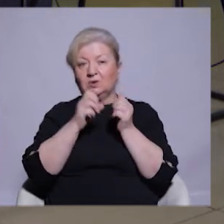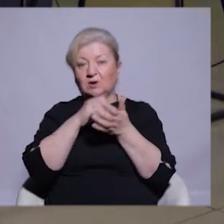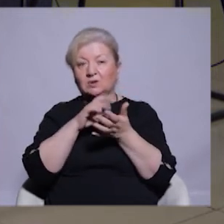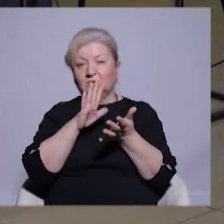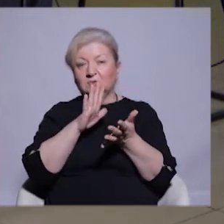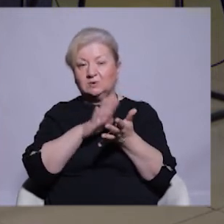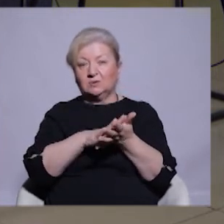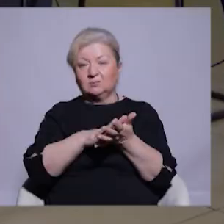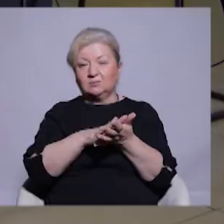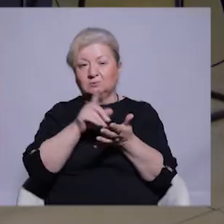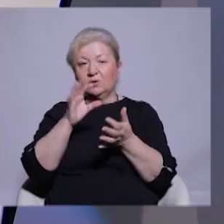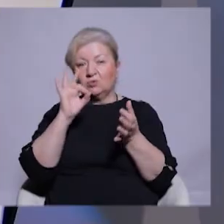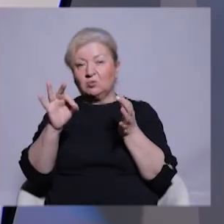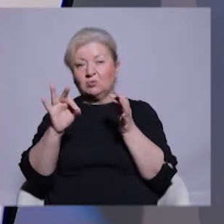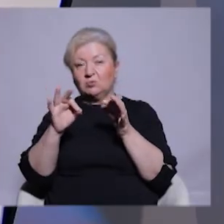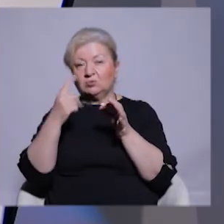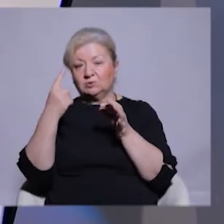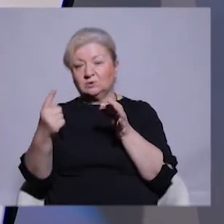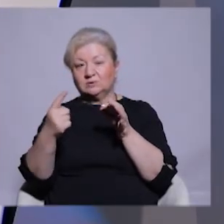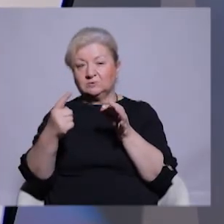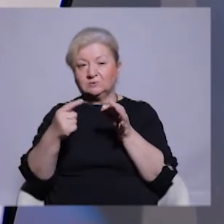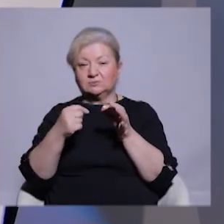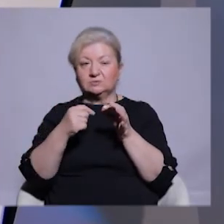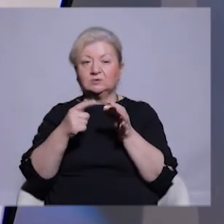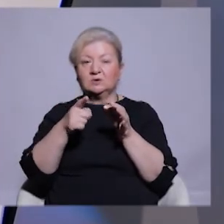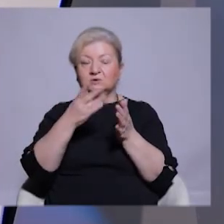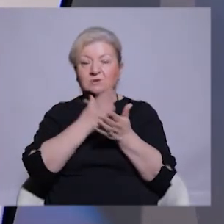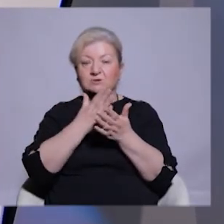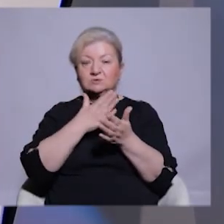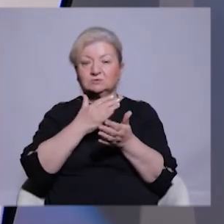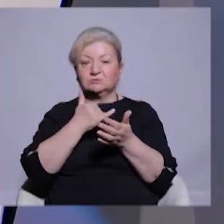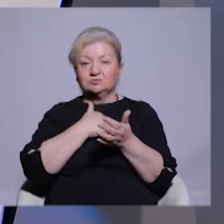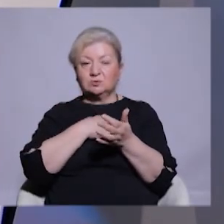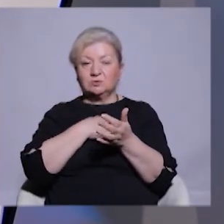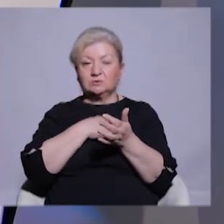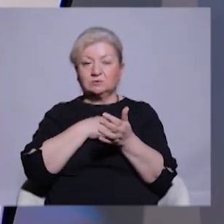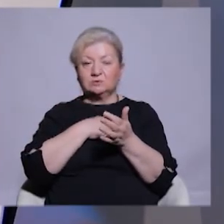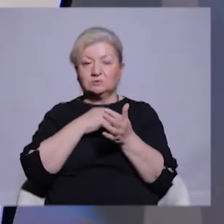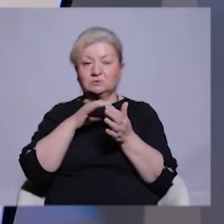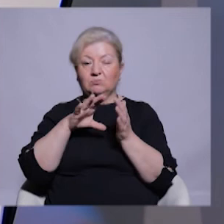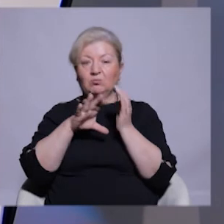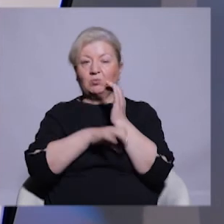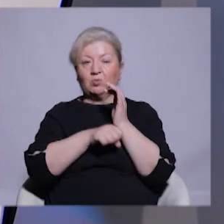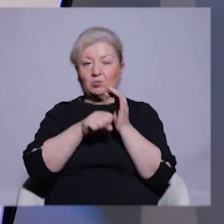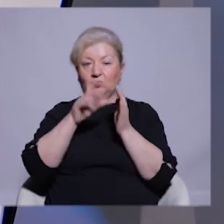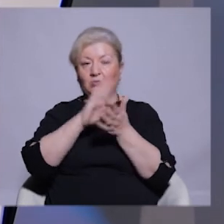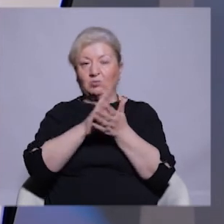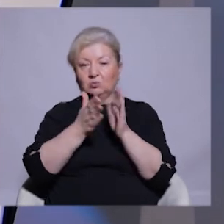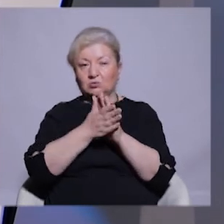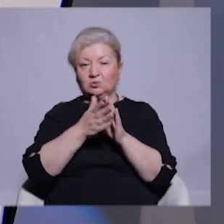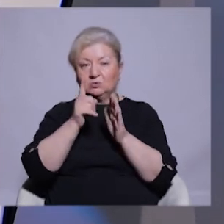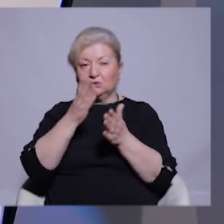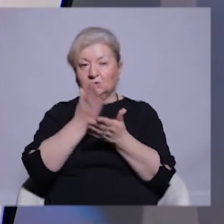მოდი აღვნიშნავ ამას, ესე იგი, 0-ით და 1-ით, ანუ ეს არის ჩვენი საბოლოო პოზიცია. საბოლოო პოზიციაში, ესე იგი, პოტენციური